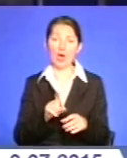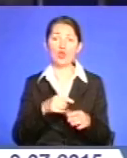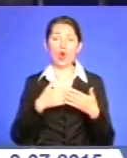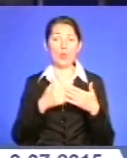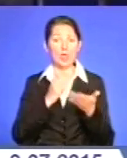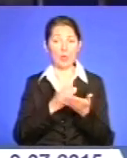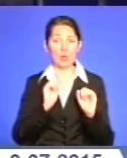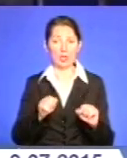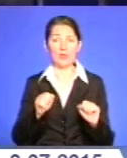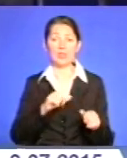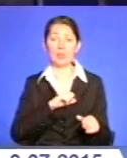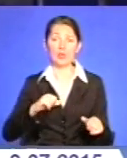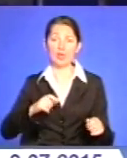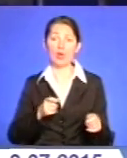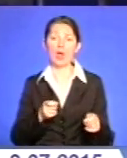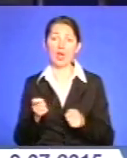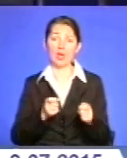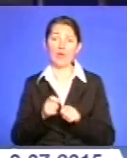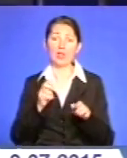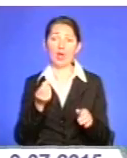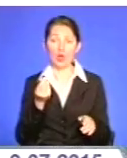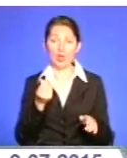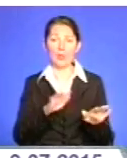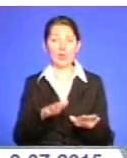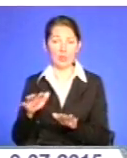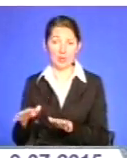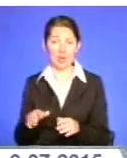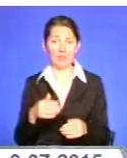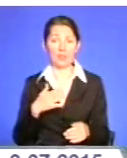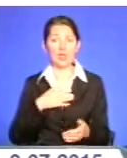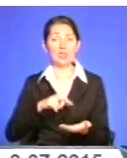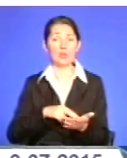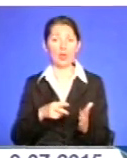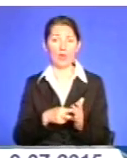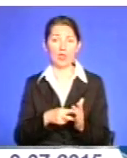місцях, переконане керівництво Збаразького району. У нас